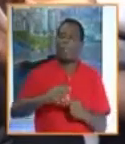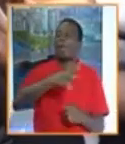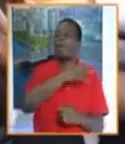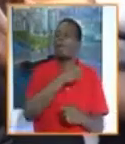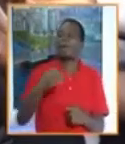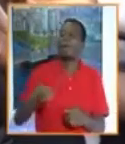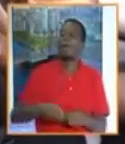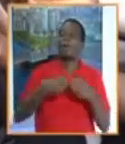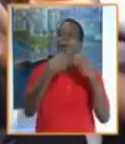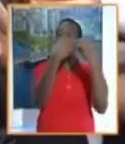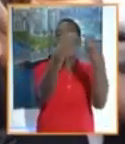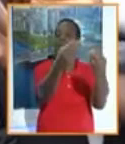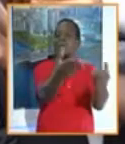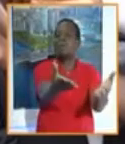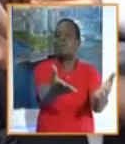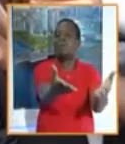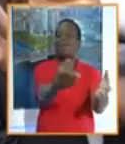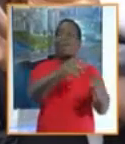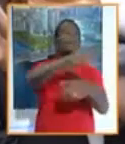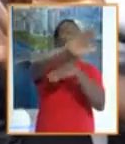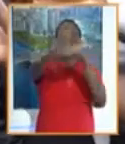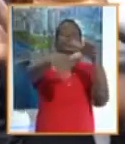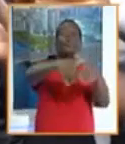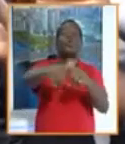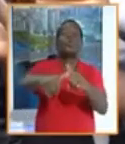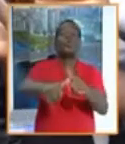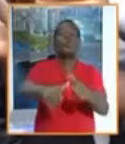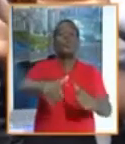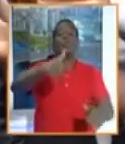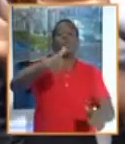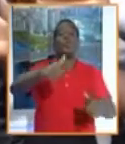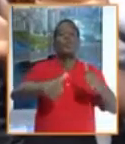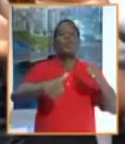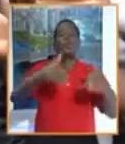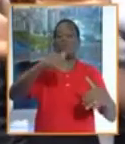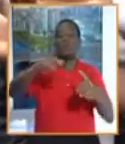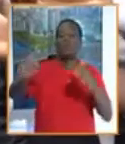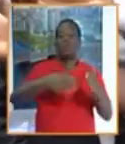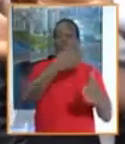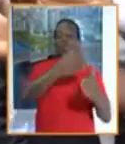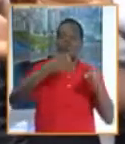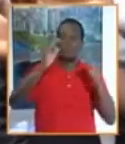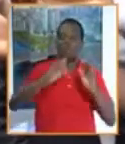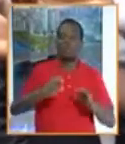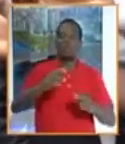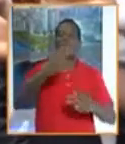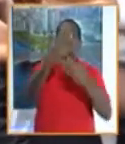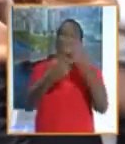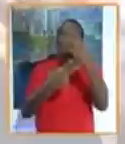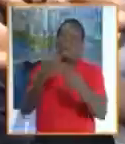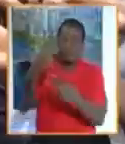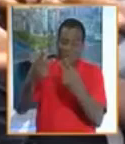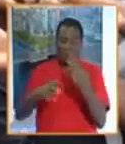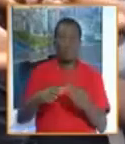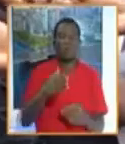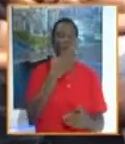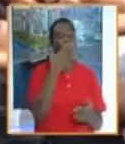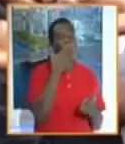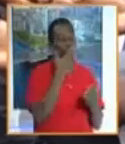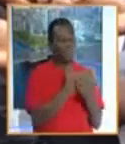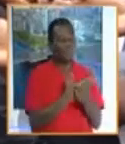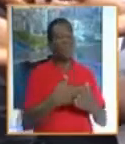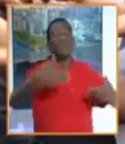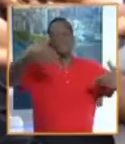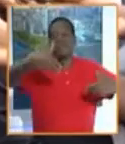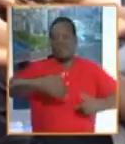offre à tous les athlètes et à tous les artistes et séjour mémorable les